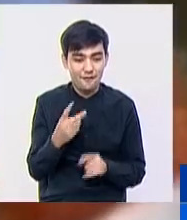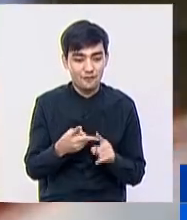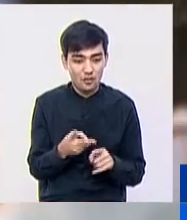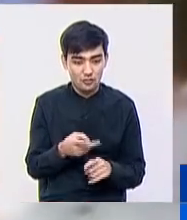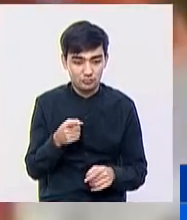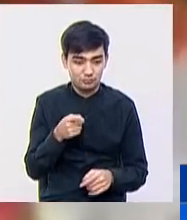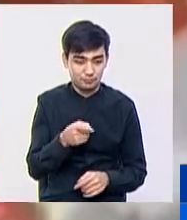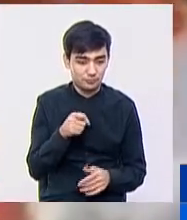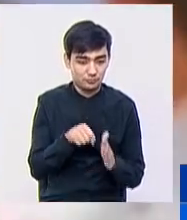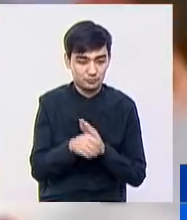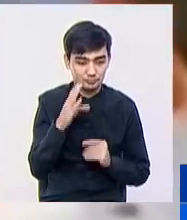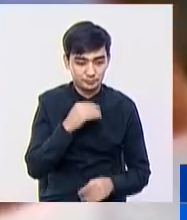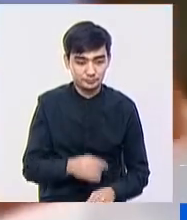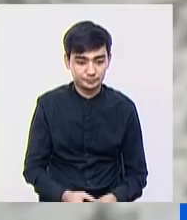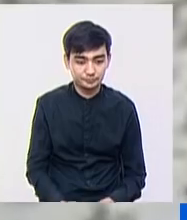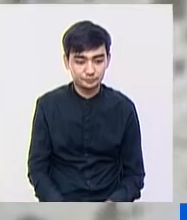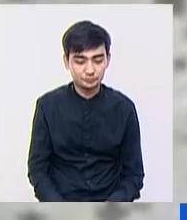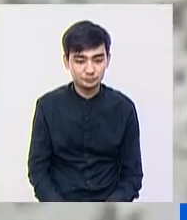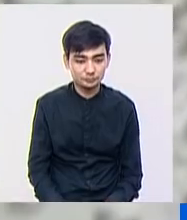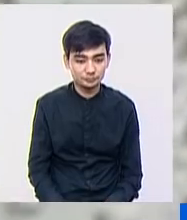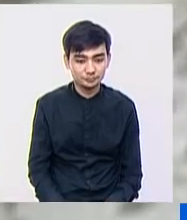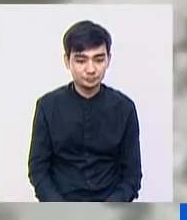второй – на поражение.